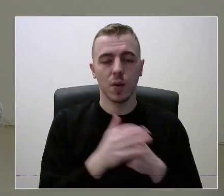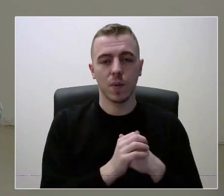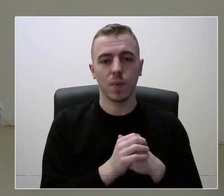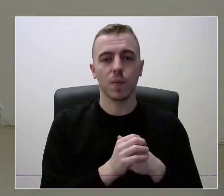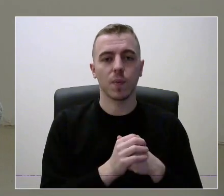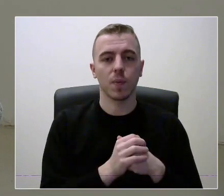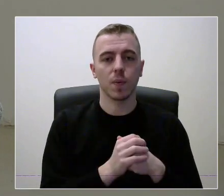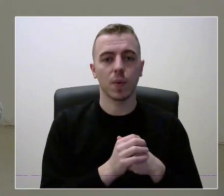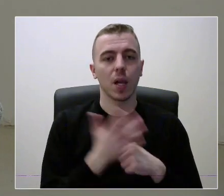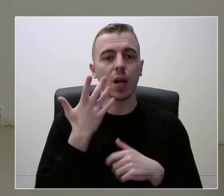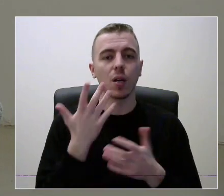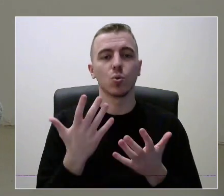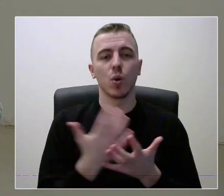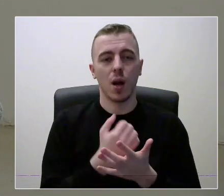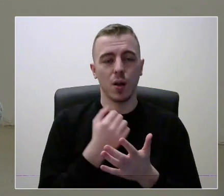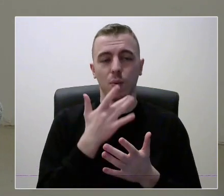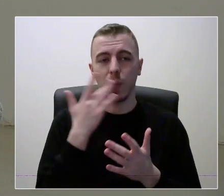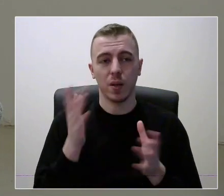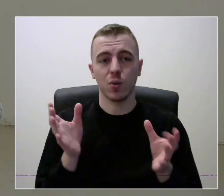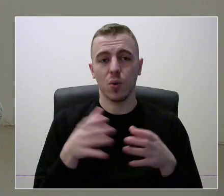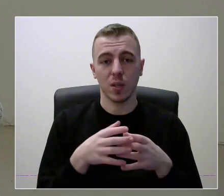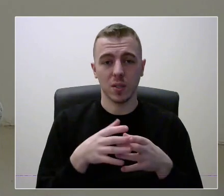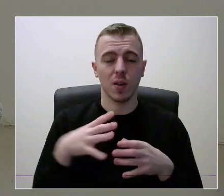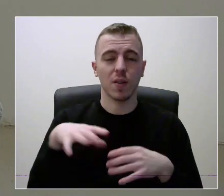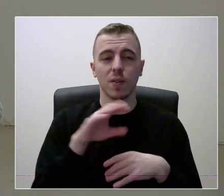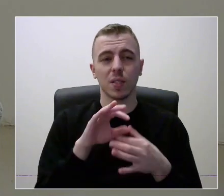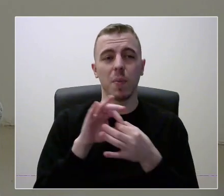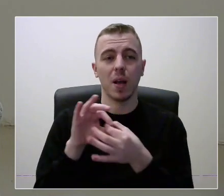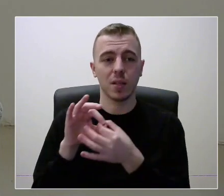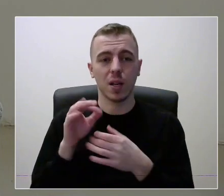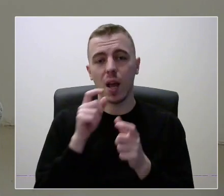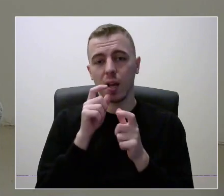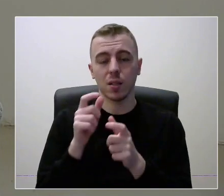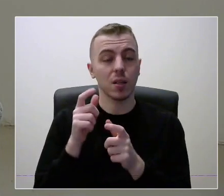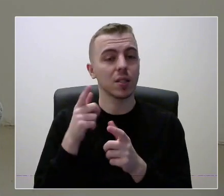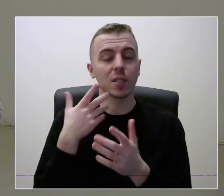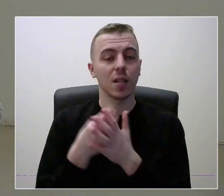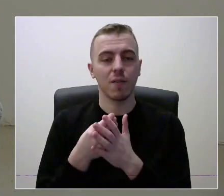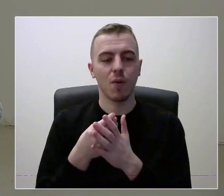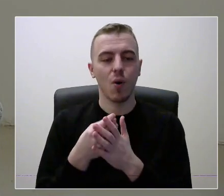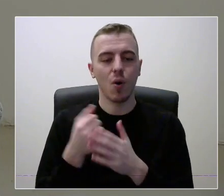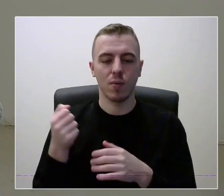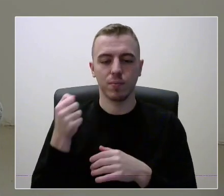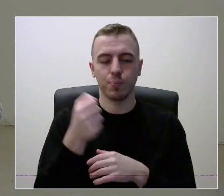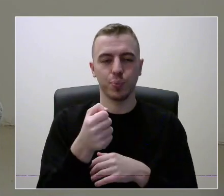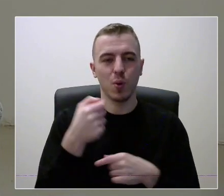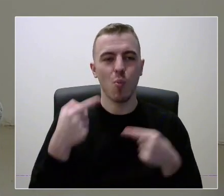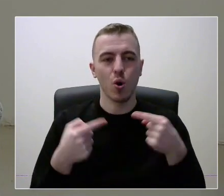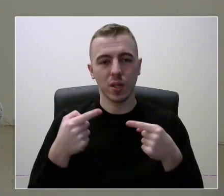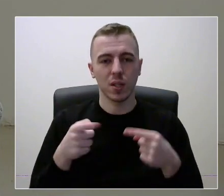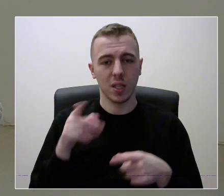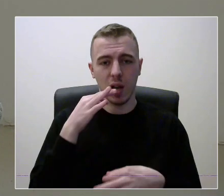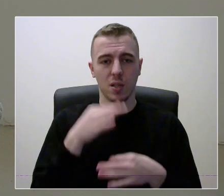kai sudarome koaliciją, kiekvienas koalicijos partneris atsako už savo deleguotą politiką ar asmenį. Ką